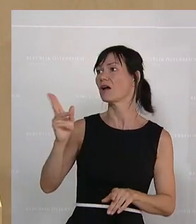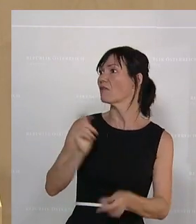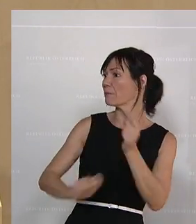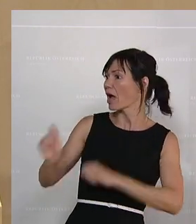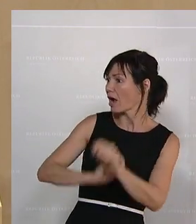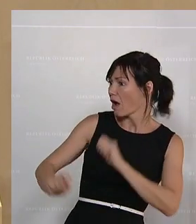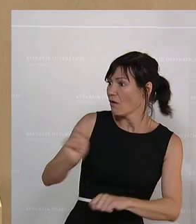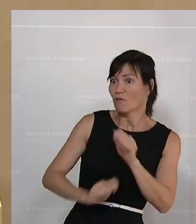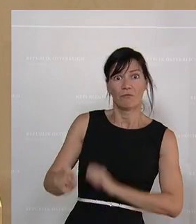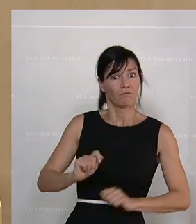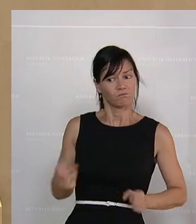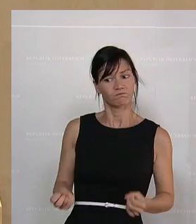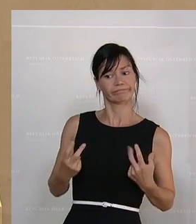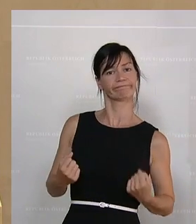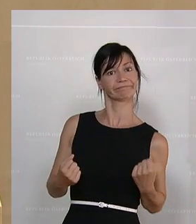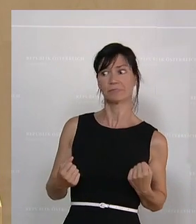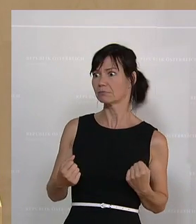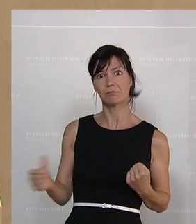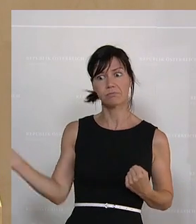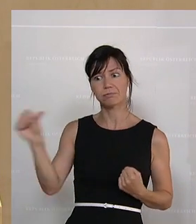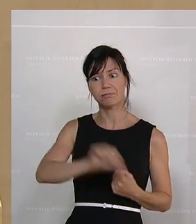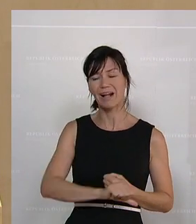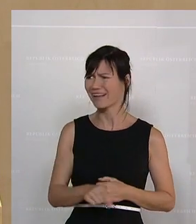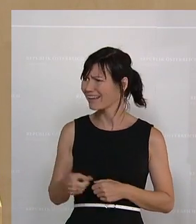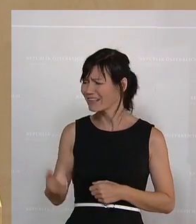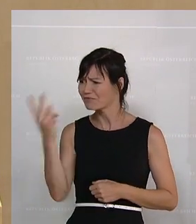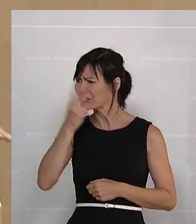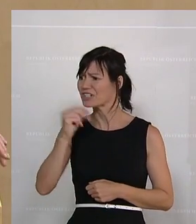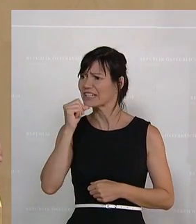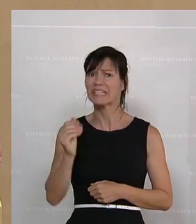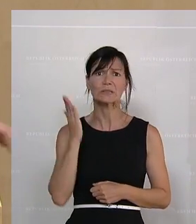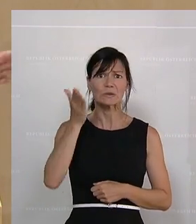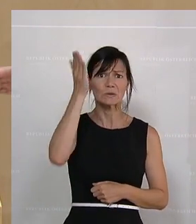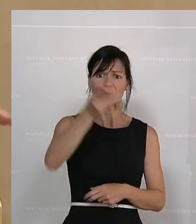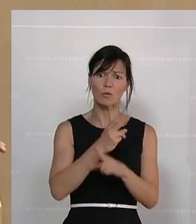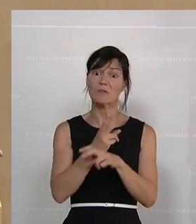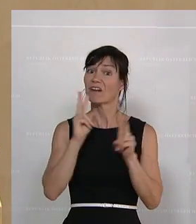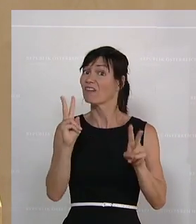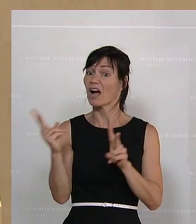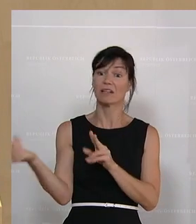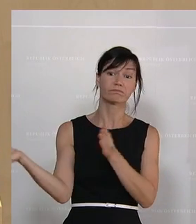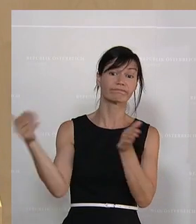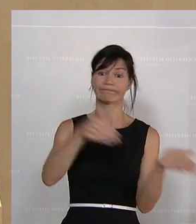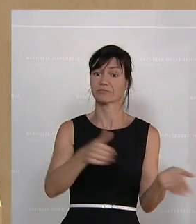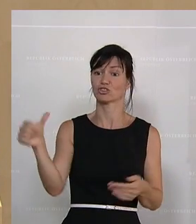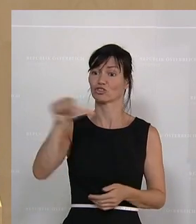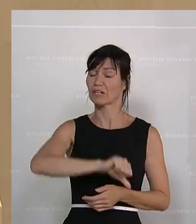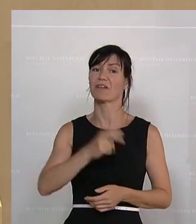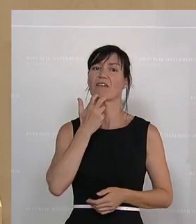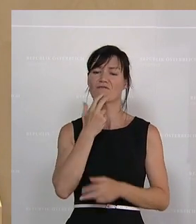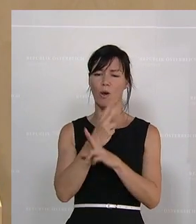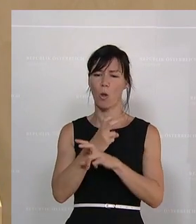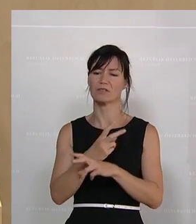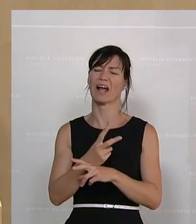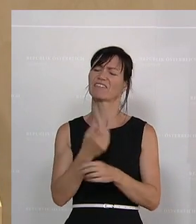das nicht sehen wie verteilt das für österreichs zukunft ist weil ich will in österreich das zusammenhält wohl jeder verantwortung übernimmt gerade in so